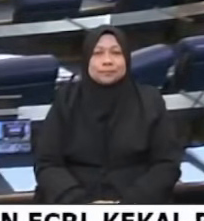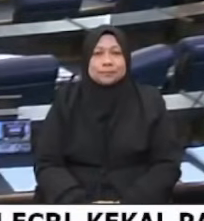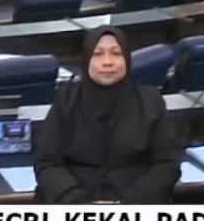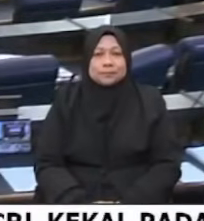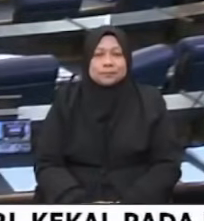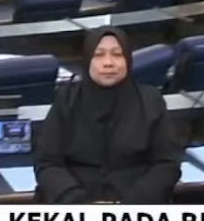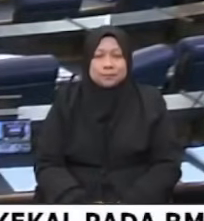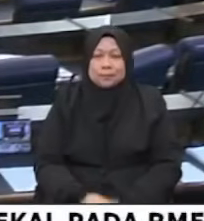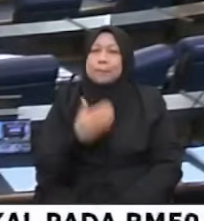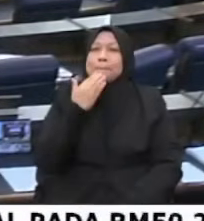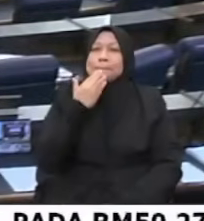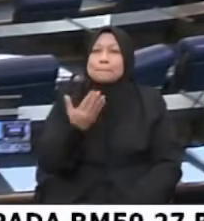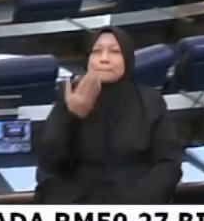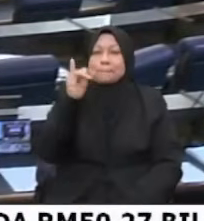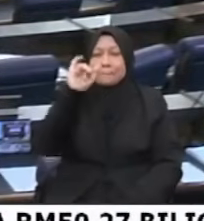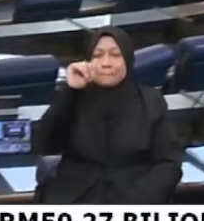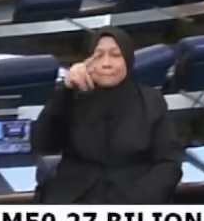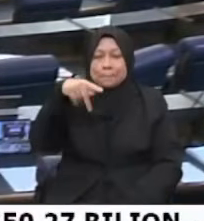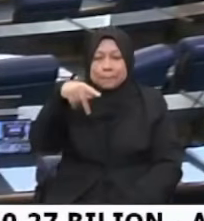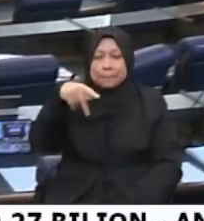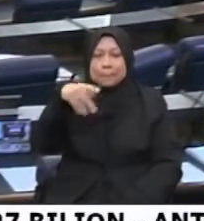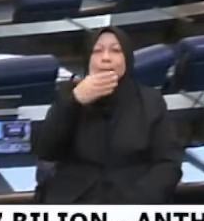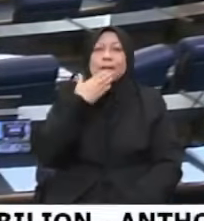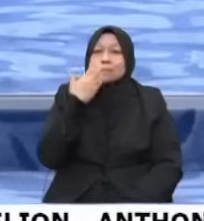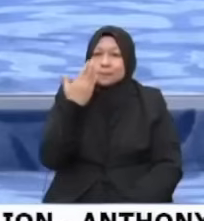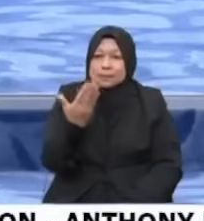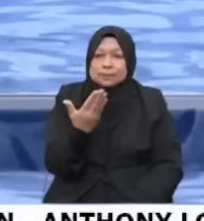sila yang dipertua terima